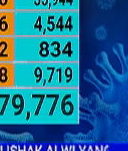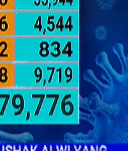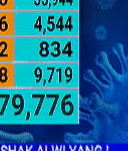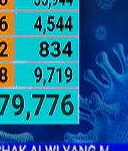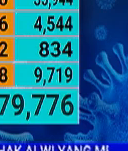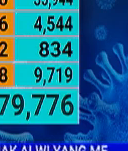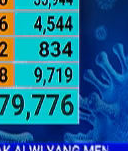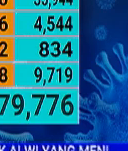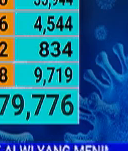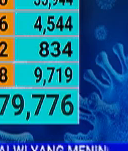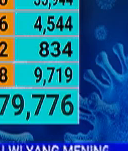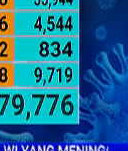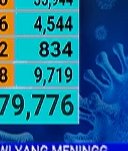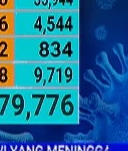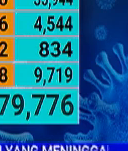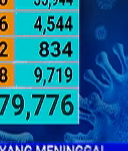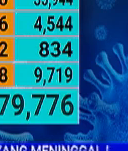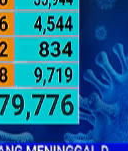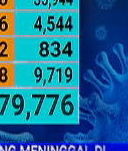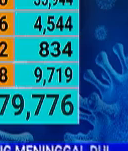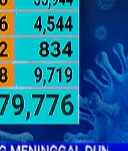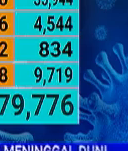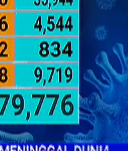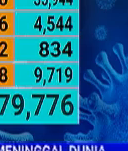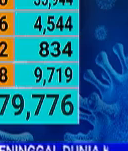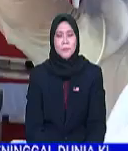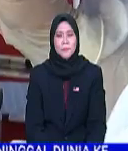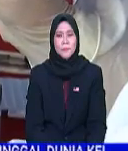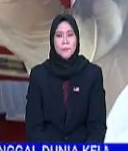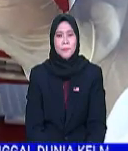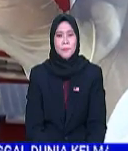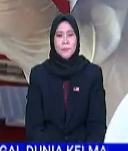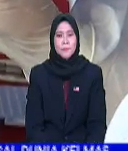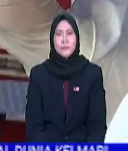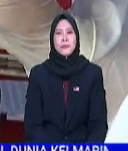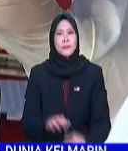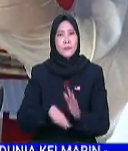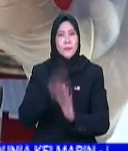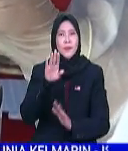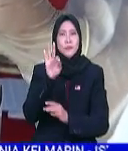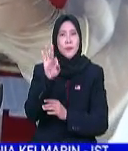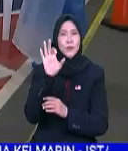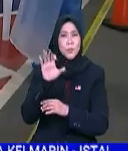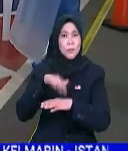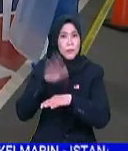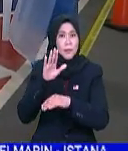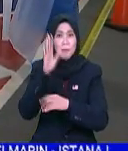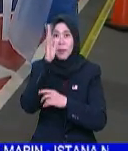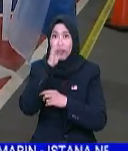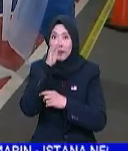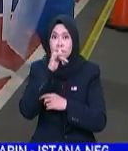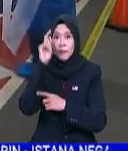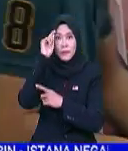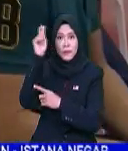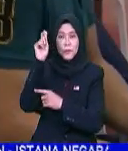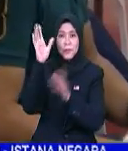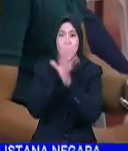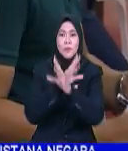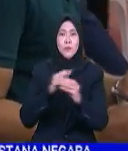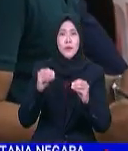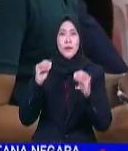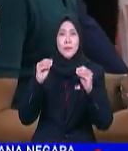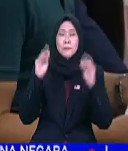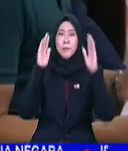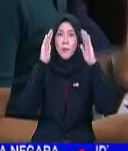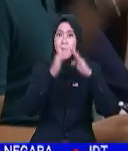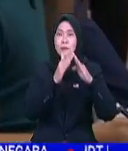1,215. Perak, Kelantan dan Pulau Pinang merekodkan lebih 900 kes. Manakala Melaka, Terengganu, Sarawak dan